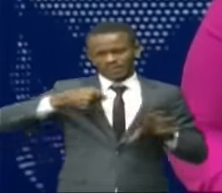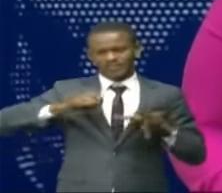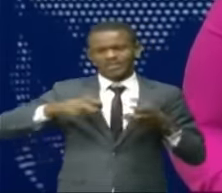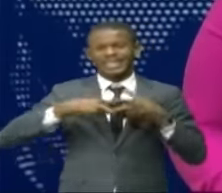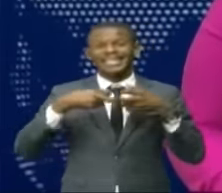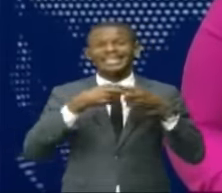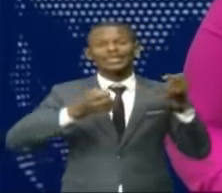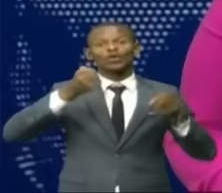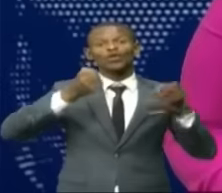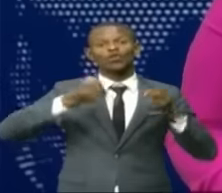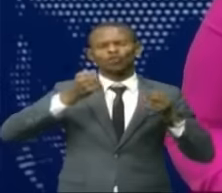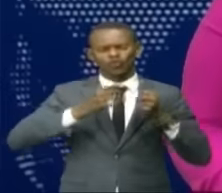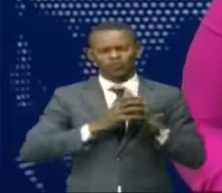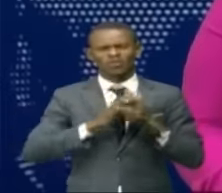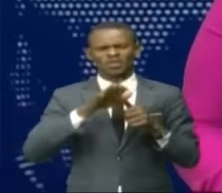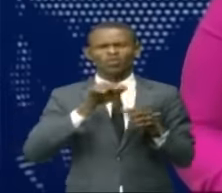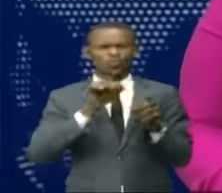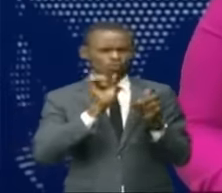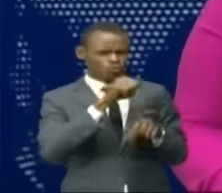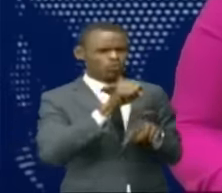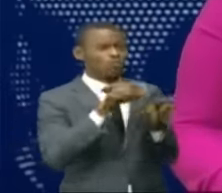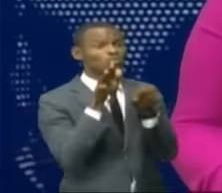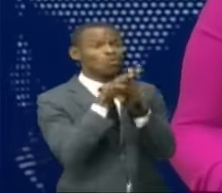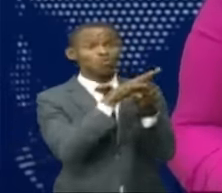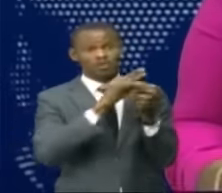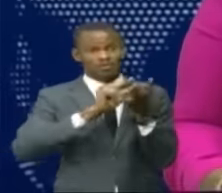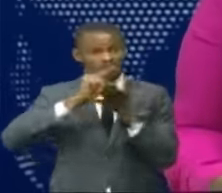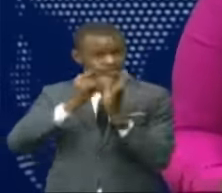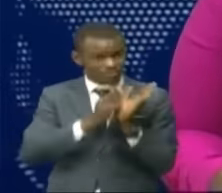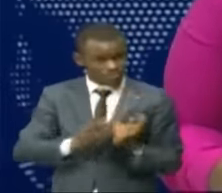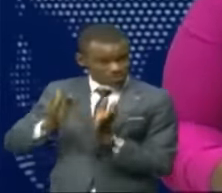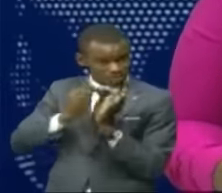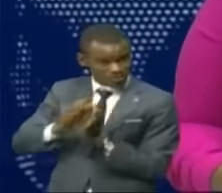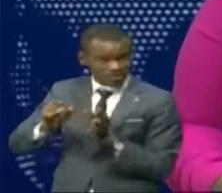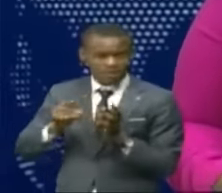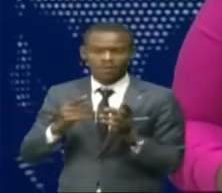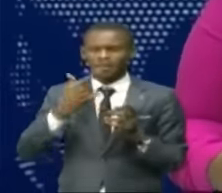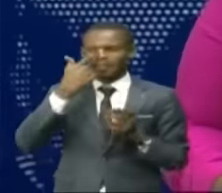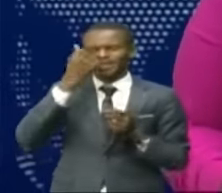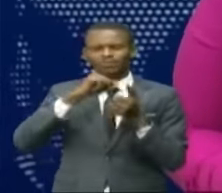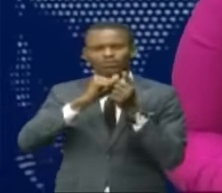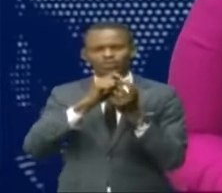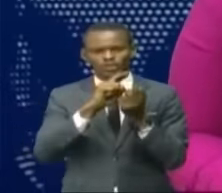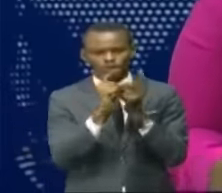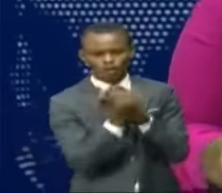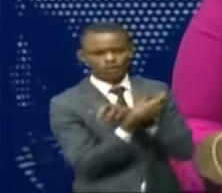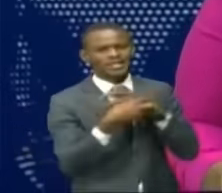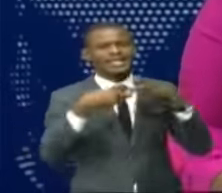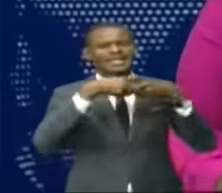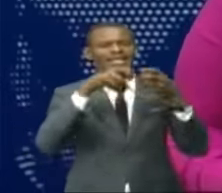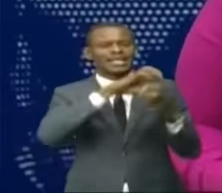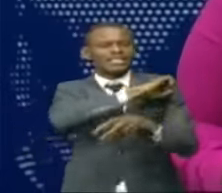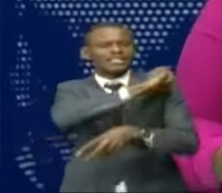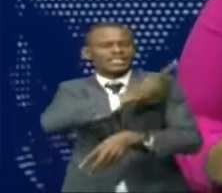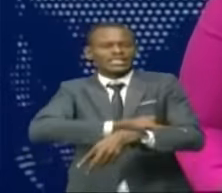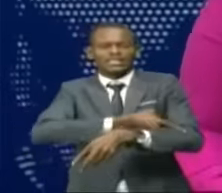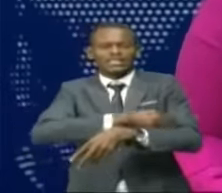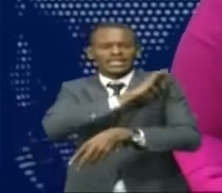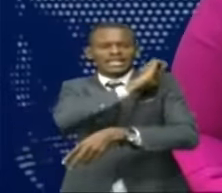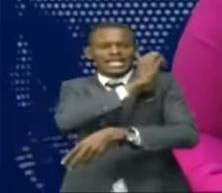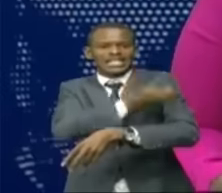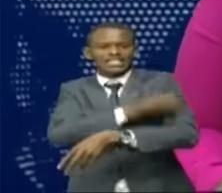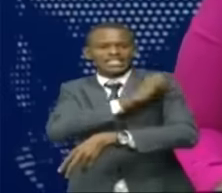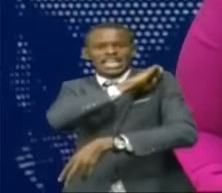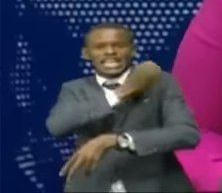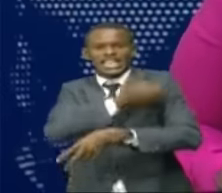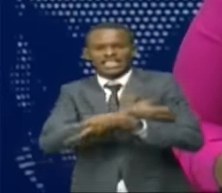puisque la transition énergétique mondiale concerne un peu tout le monde et tout le monde le sait déjà. C'est vrai que la jeunesse congolaise n'est pas forcément très bien informée.